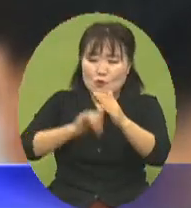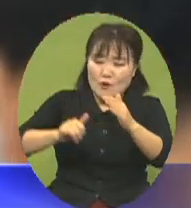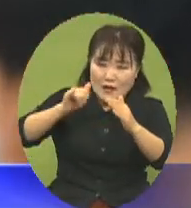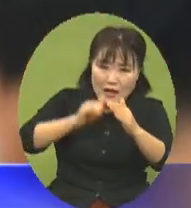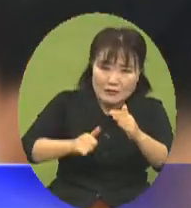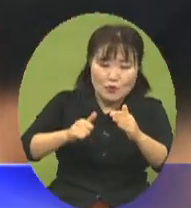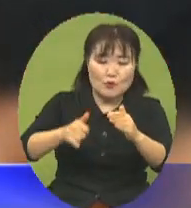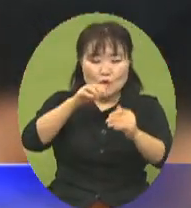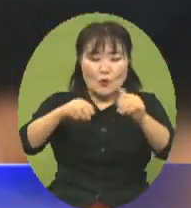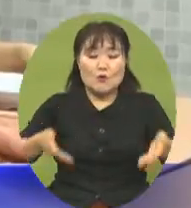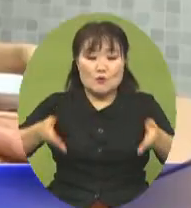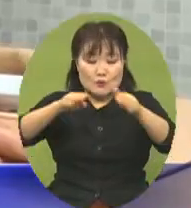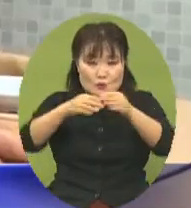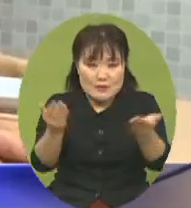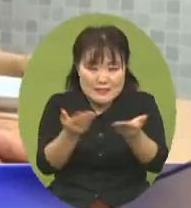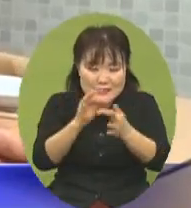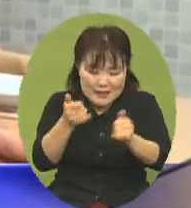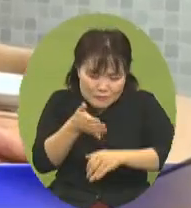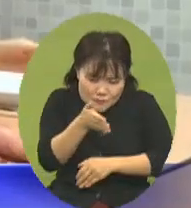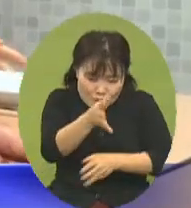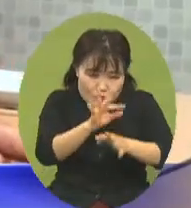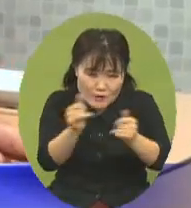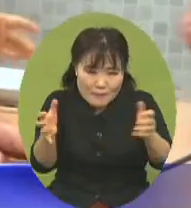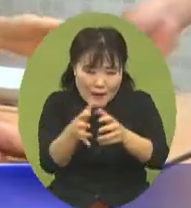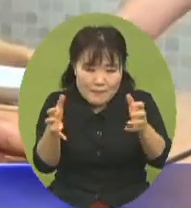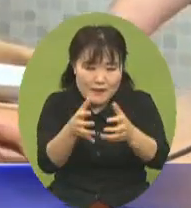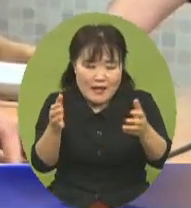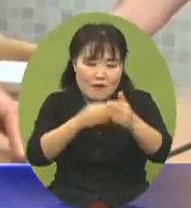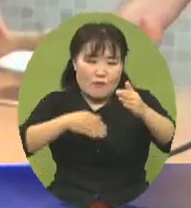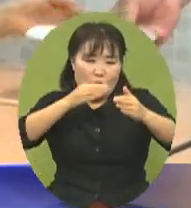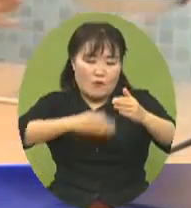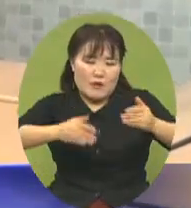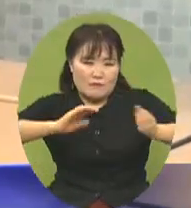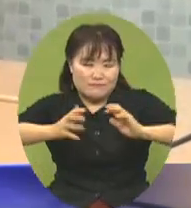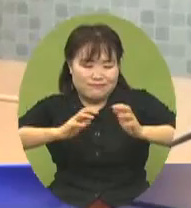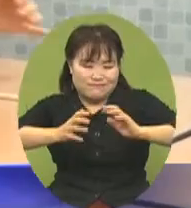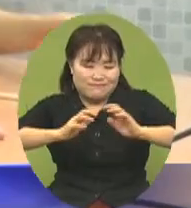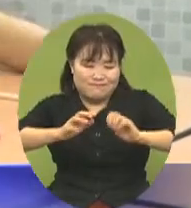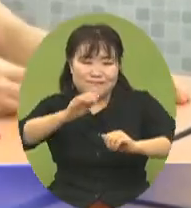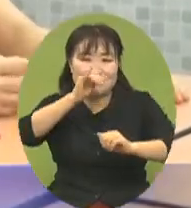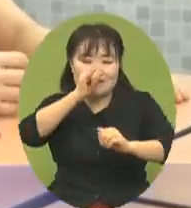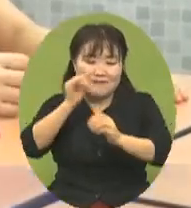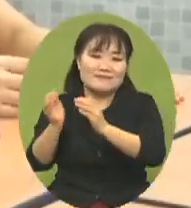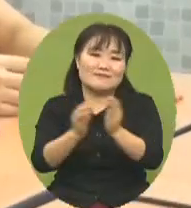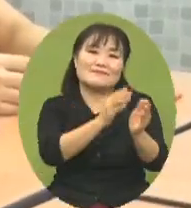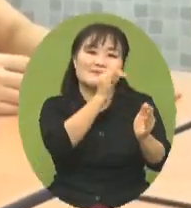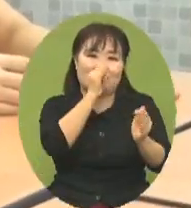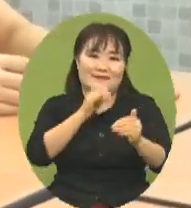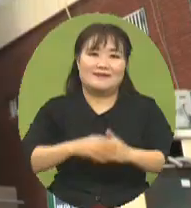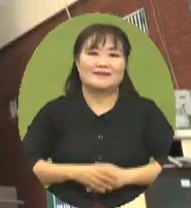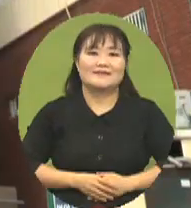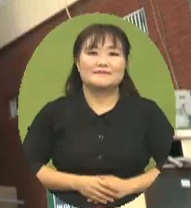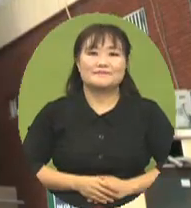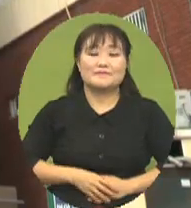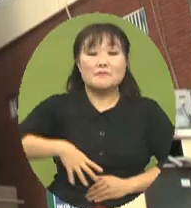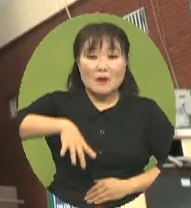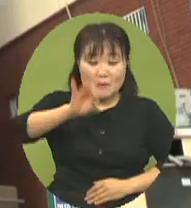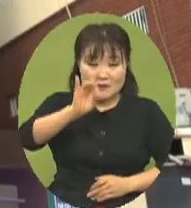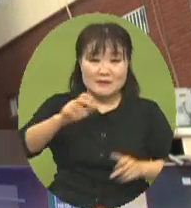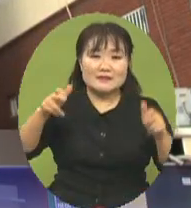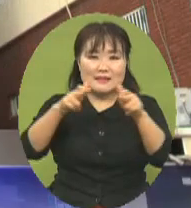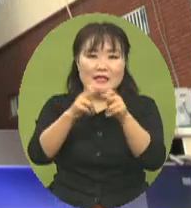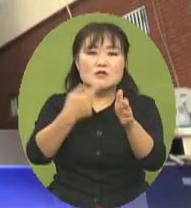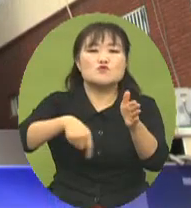가족 및 시설 종사자, 전문가 등이 함께한 공청회 등에서 나온 의견을 반영해 마련했습니다.